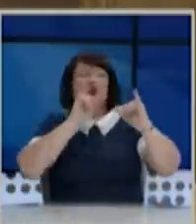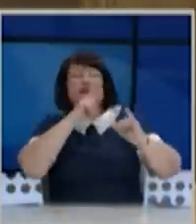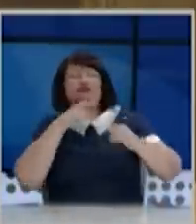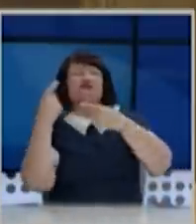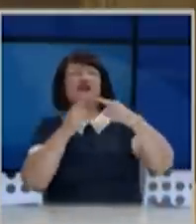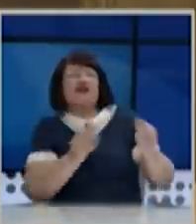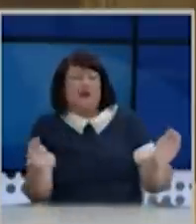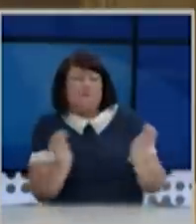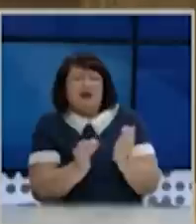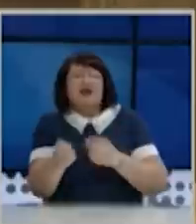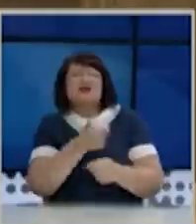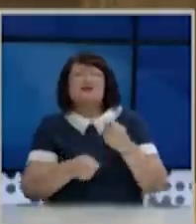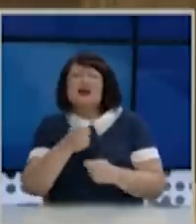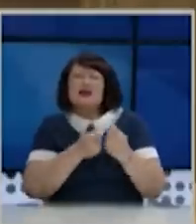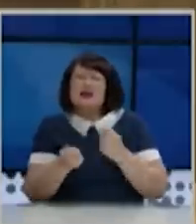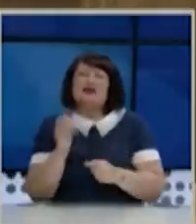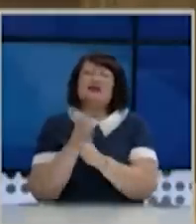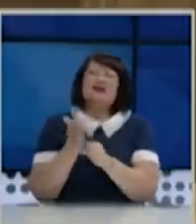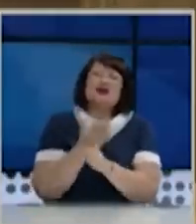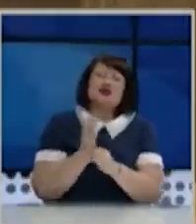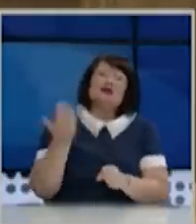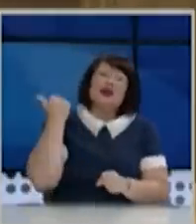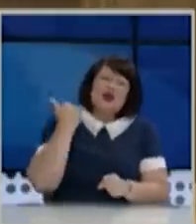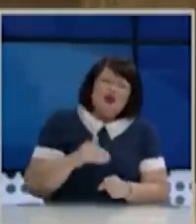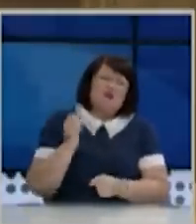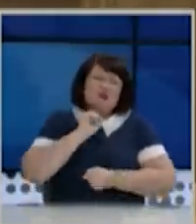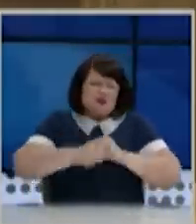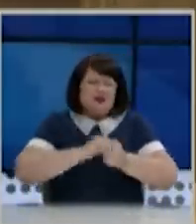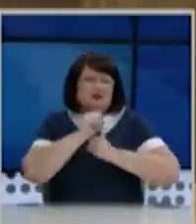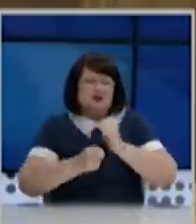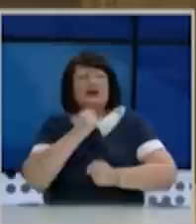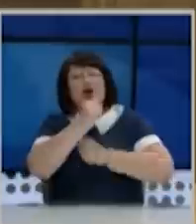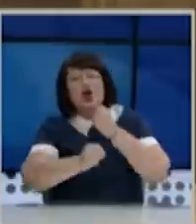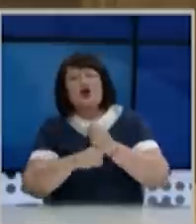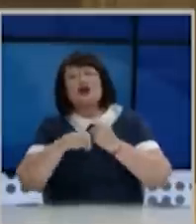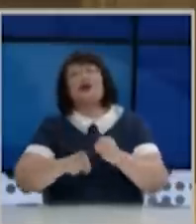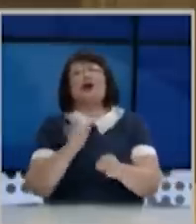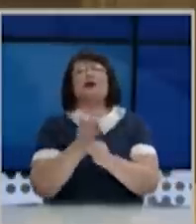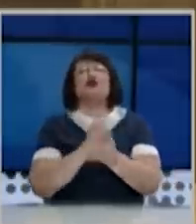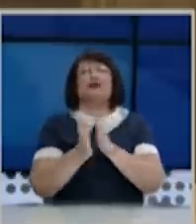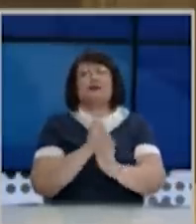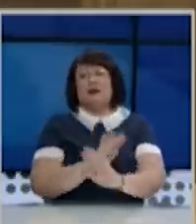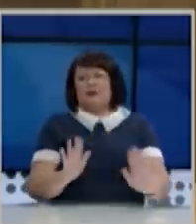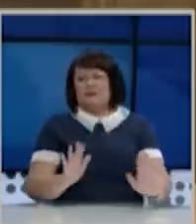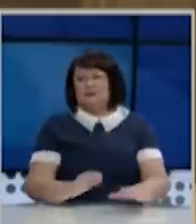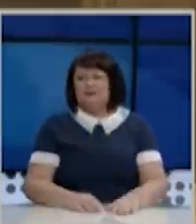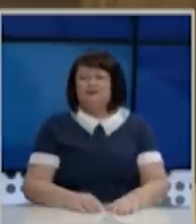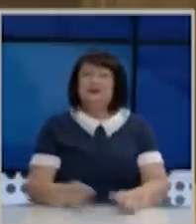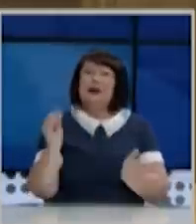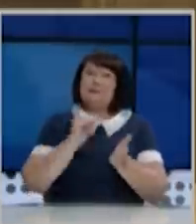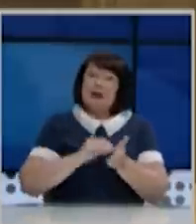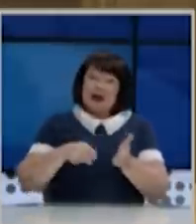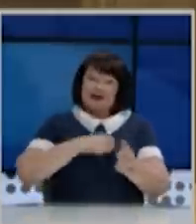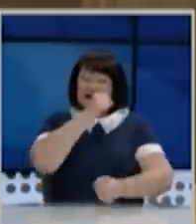μικρές επιχειρήσεις που έγιναν με κόπους και υδρότα δεκαετιών. Για μια χρονιά ακόμη